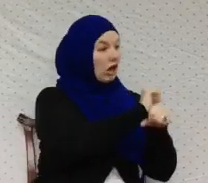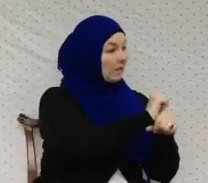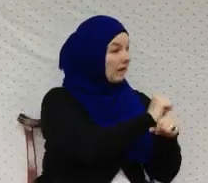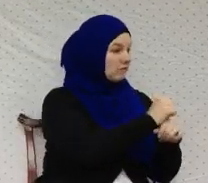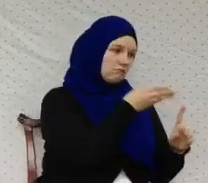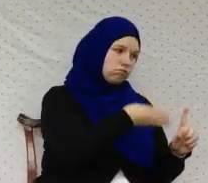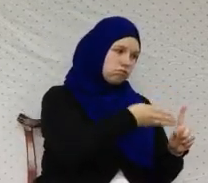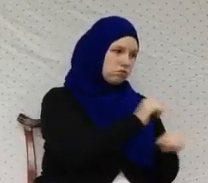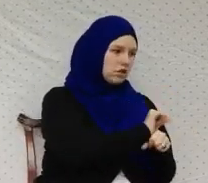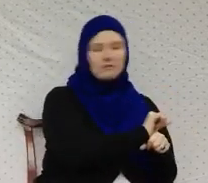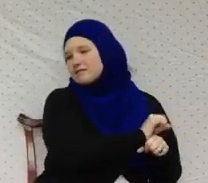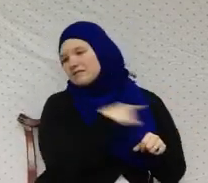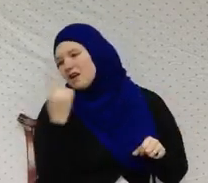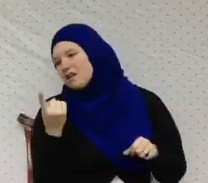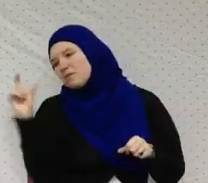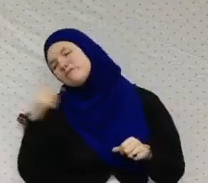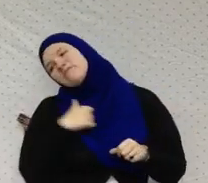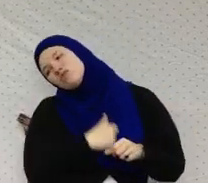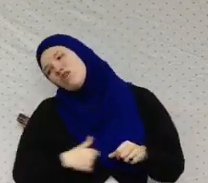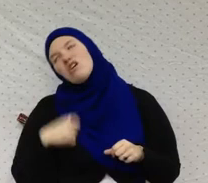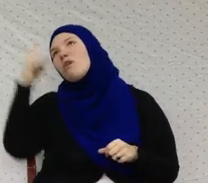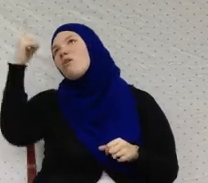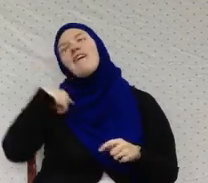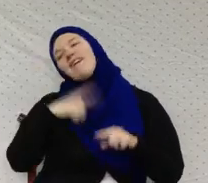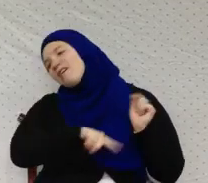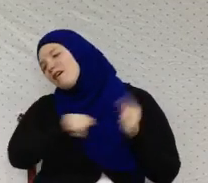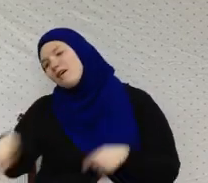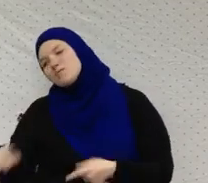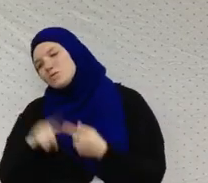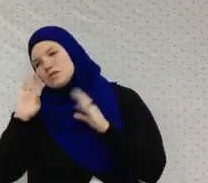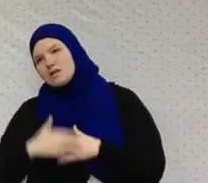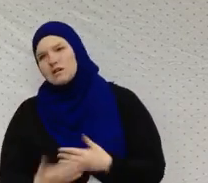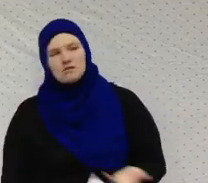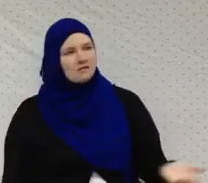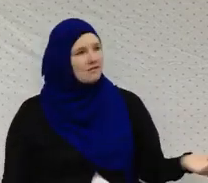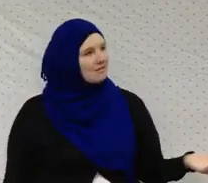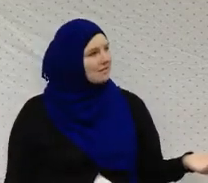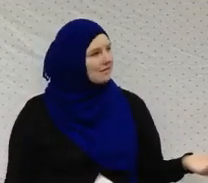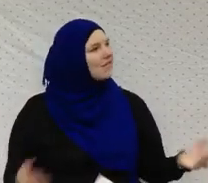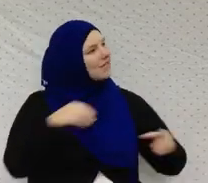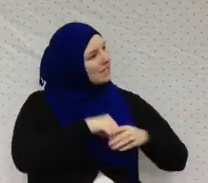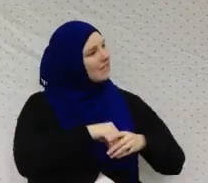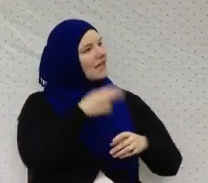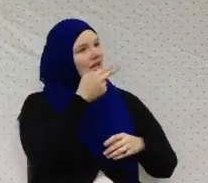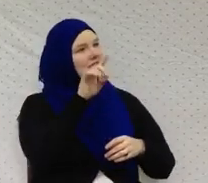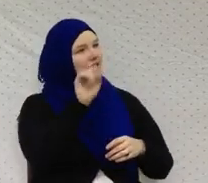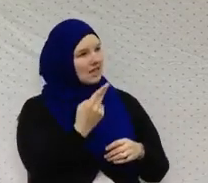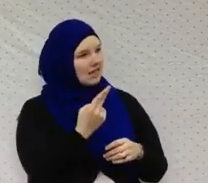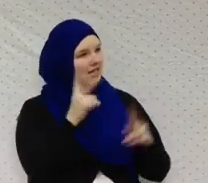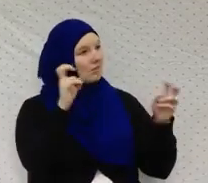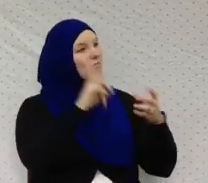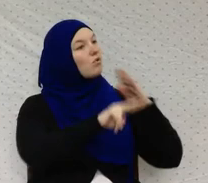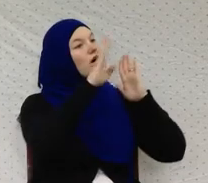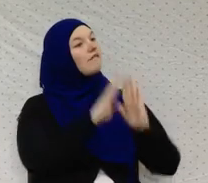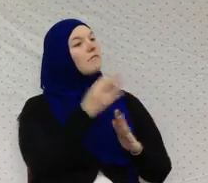it to prayer. I cannot make it. What do we do to ourselves? In the hadith, the Prophet ﷺ